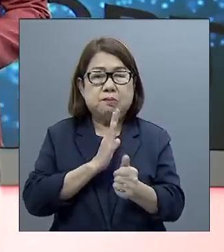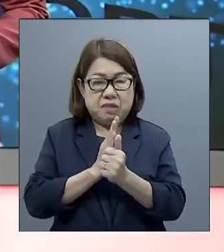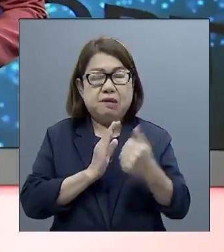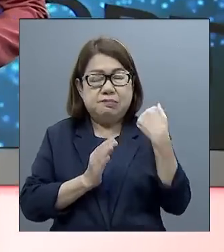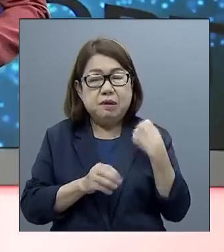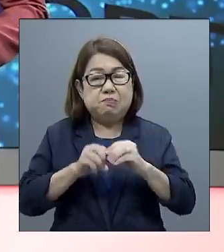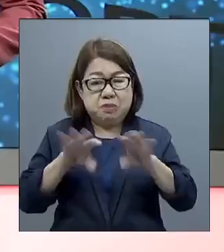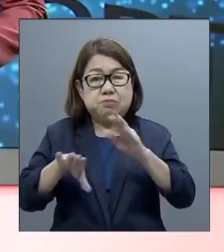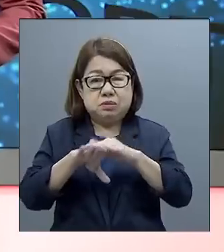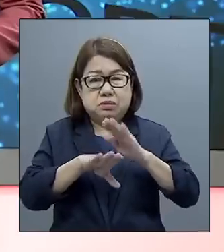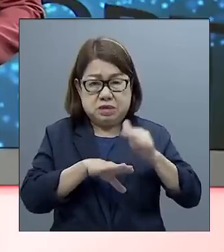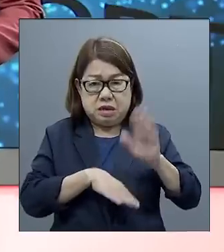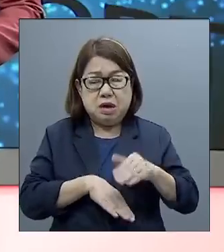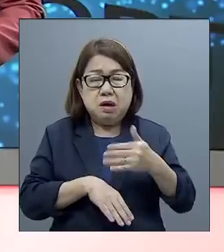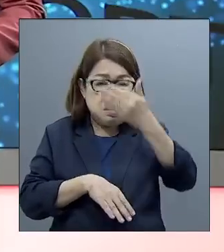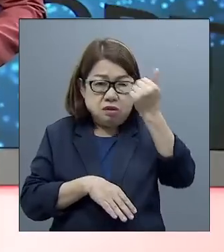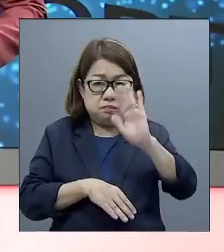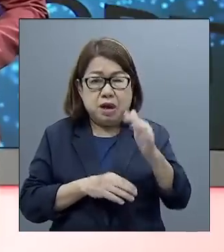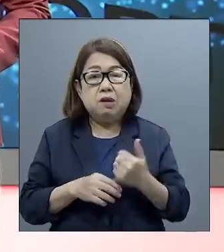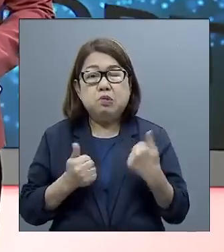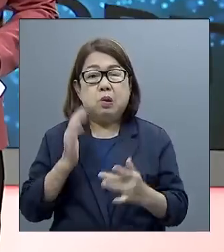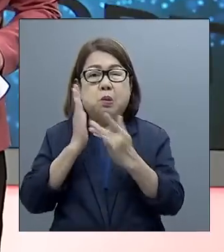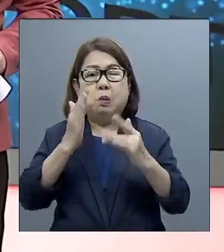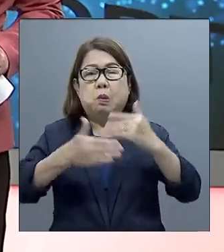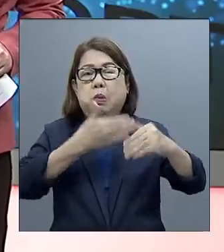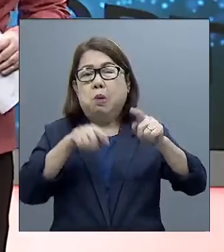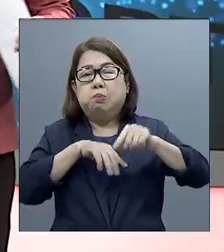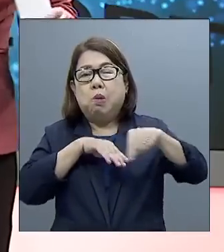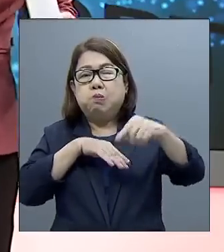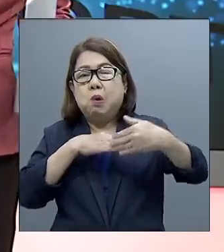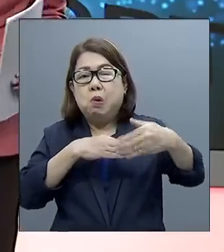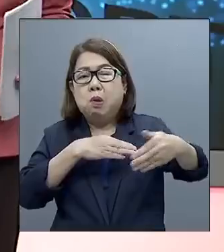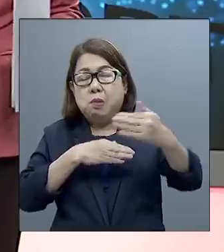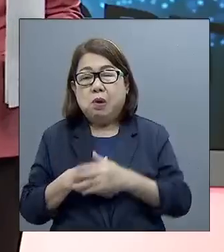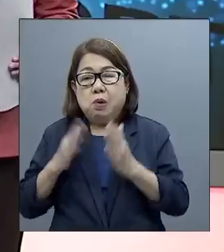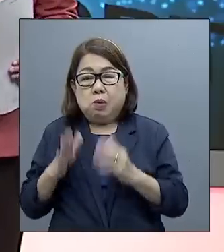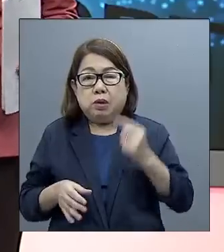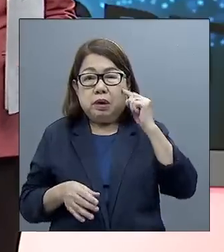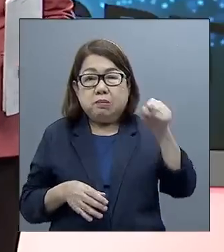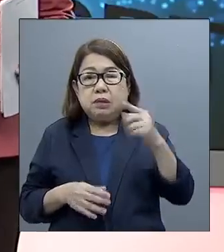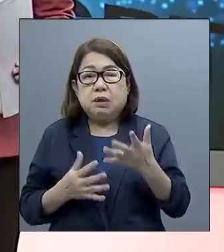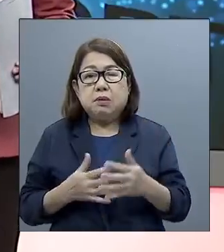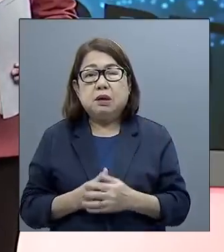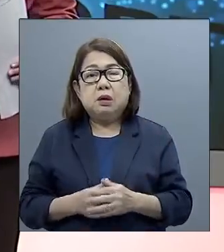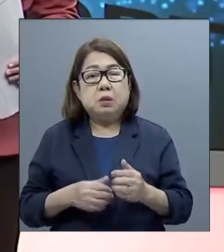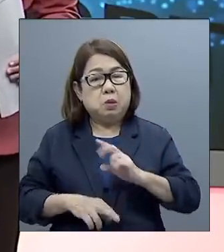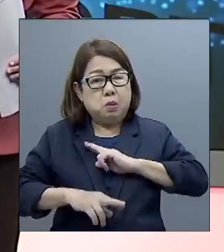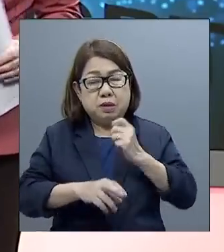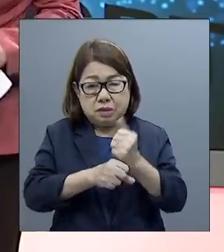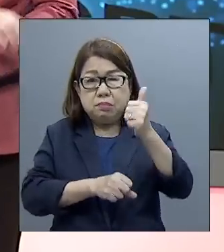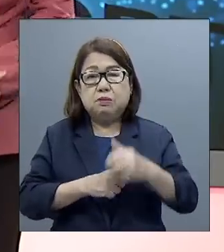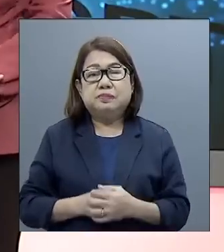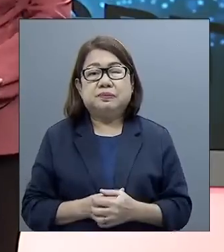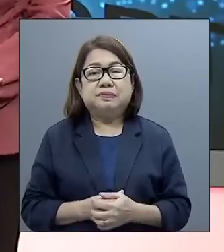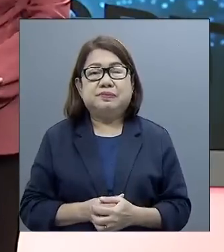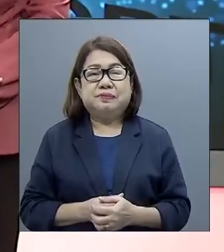อย่าประมาทค่ะเพราะตอนนี้เทคโนโลยีนั้นก้าวไปไกลกว่าที่มนุษย์นั้นคาดการเอาไว้นะคะคุณผู้ชมคะและ